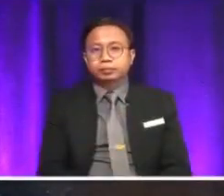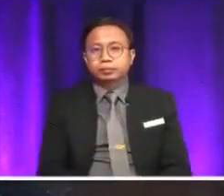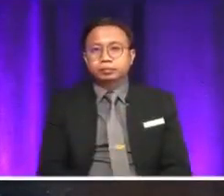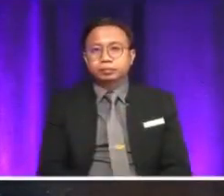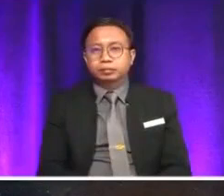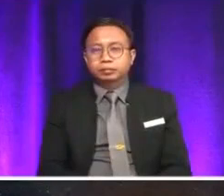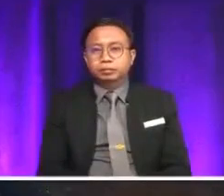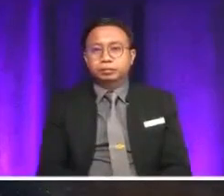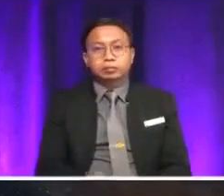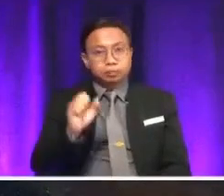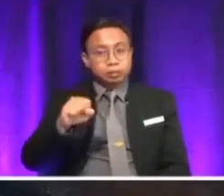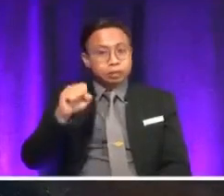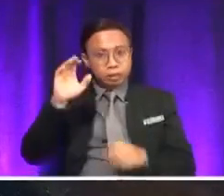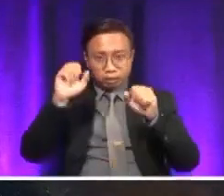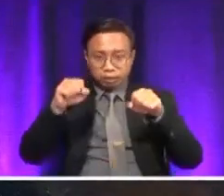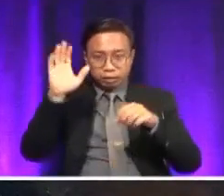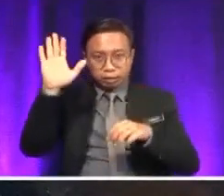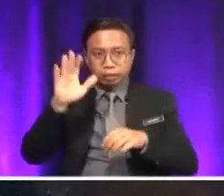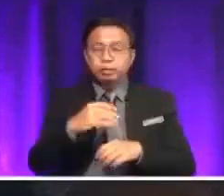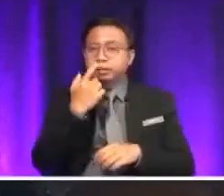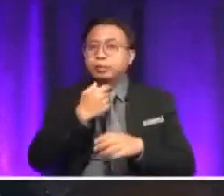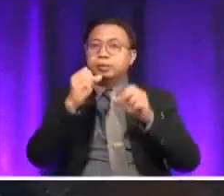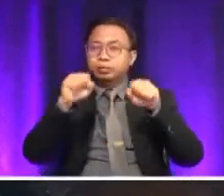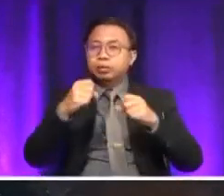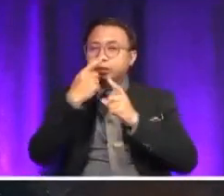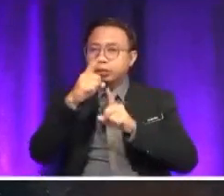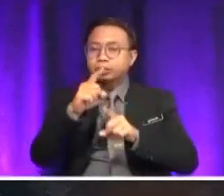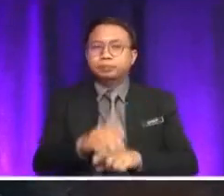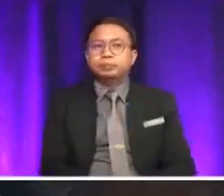Okey, boleh angkat tangan. Cuba siapa boleh jawab?